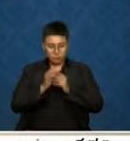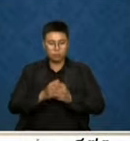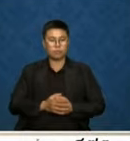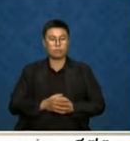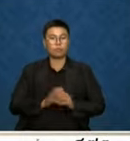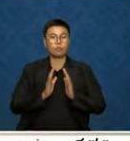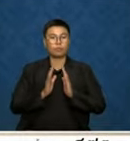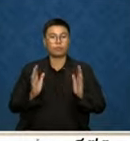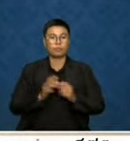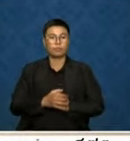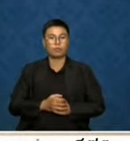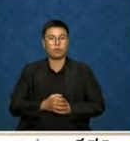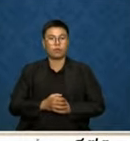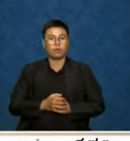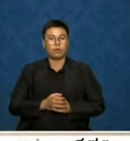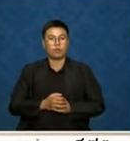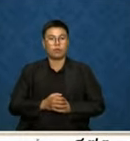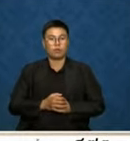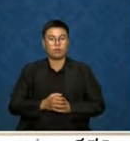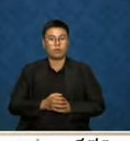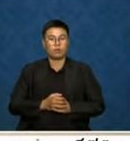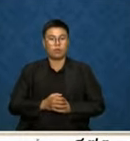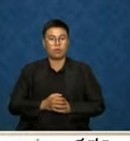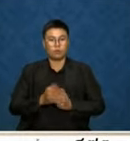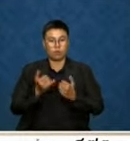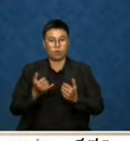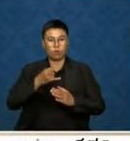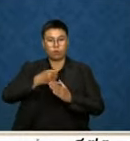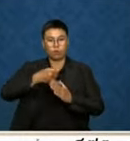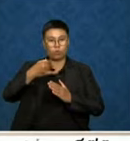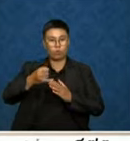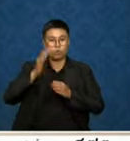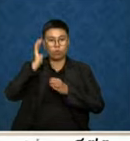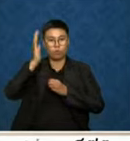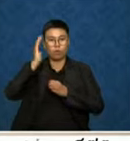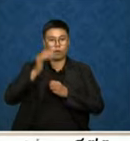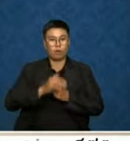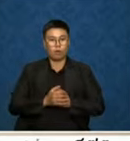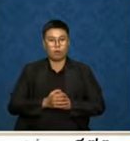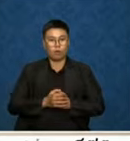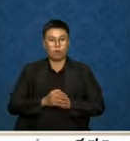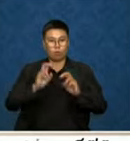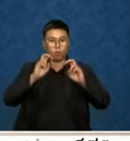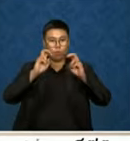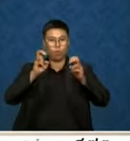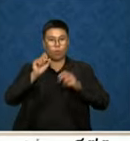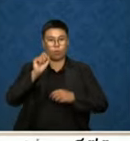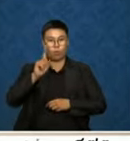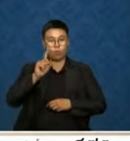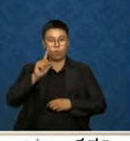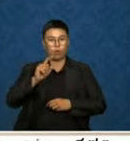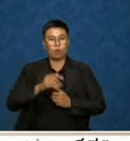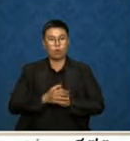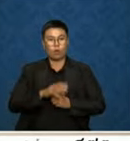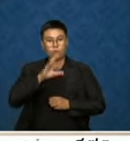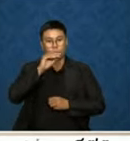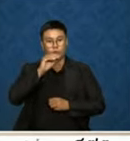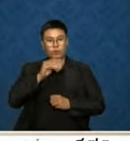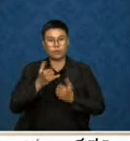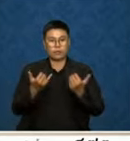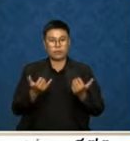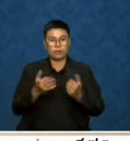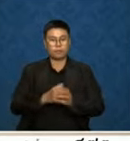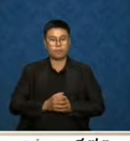ขอบคุณมากครับเป็นอันจบการอภิปรายในยติด่วนด้วยวาจาในเรื่องนี้นะ